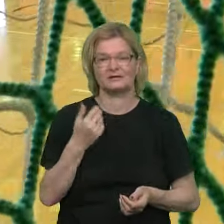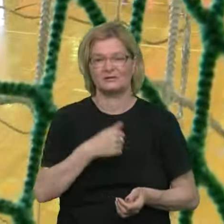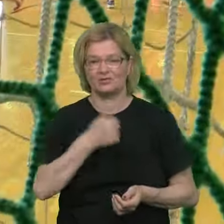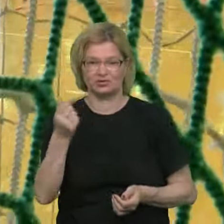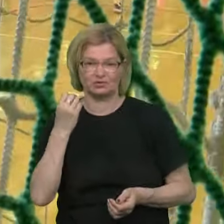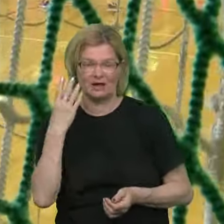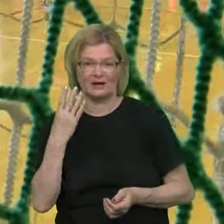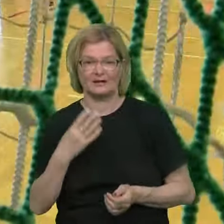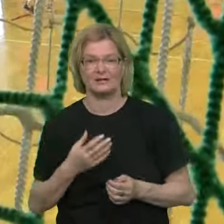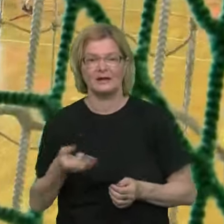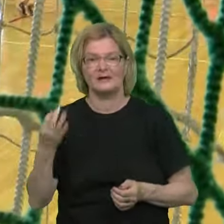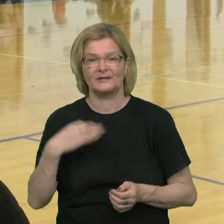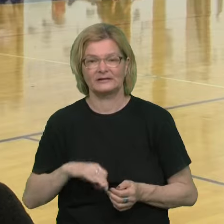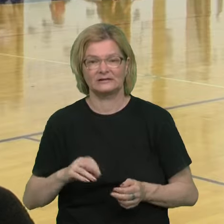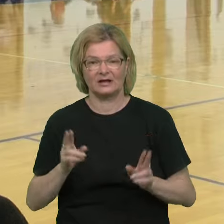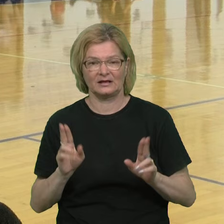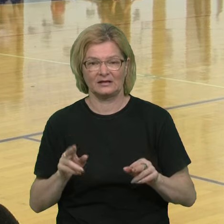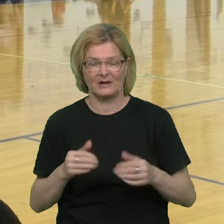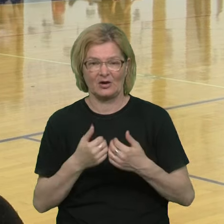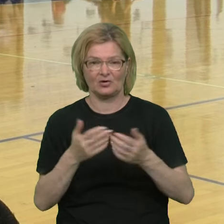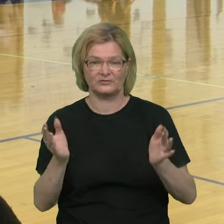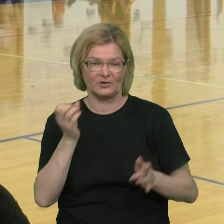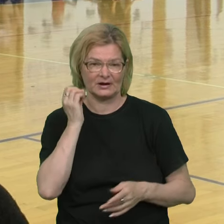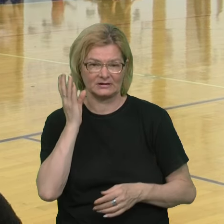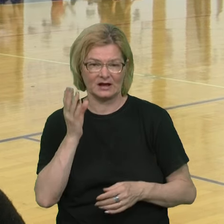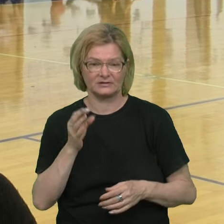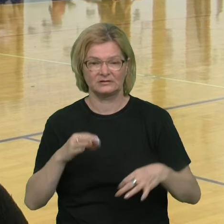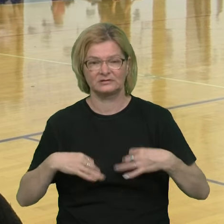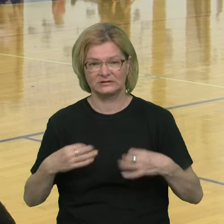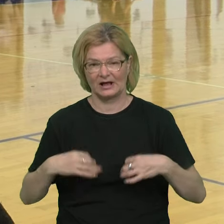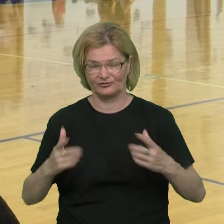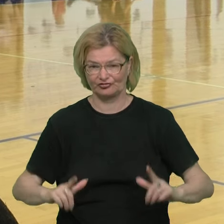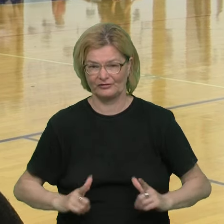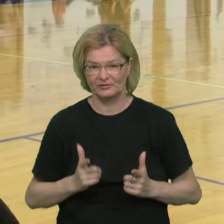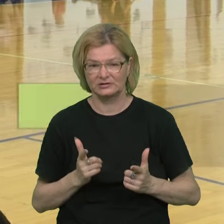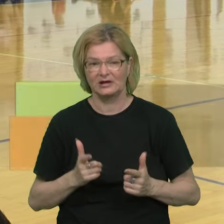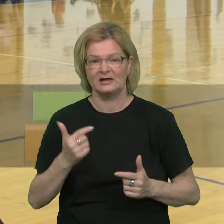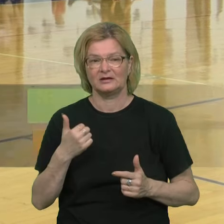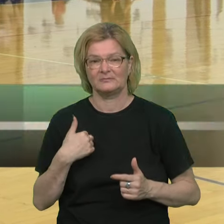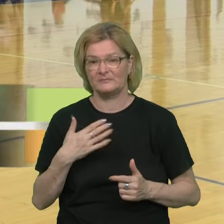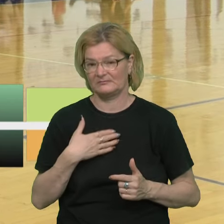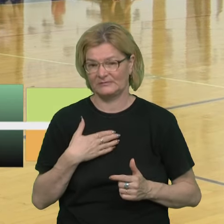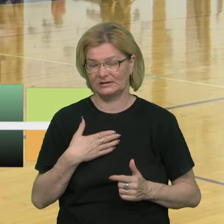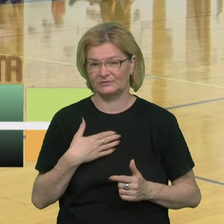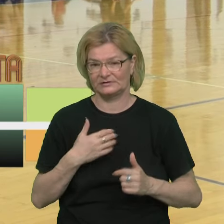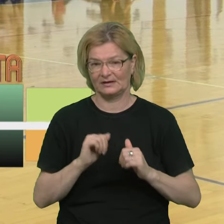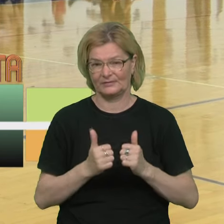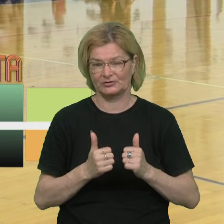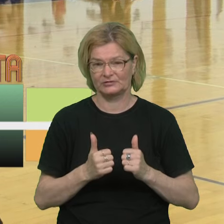prije godinu dana. Predsjednica imala otvorene dane Zdrav život i mi smo